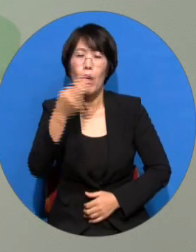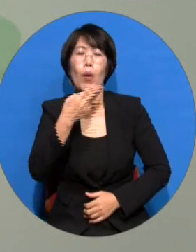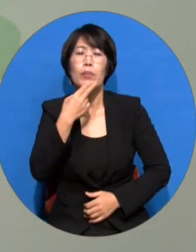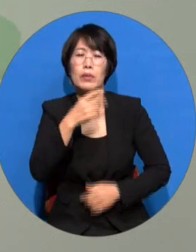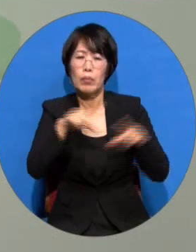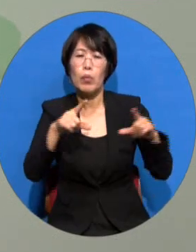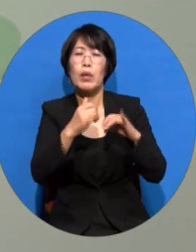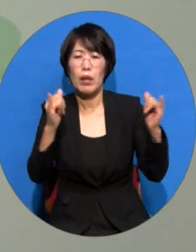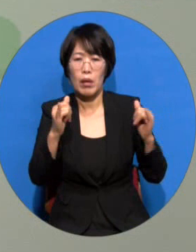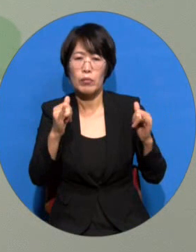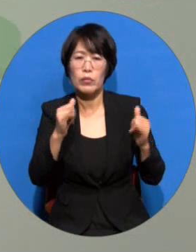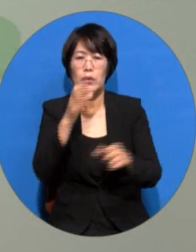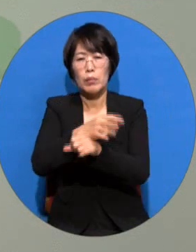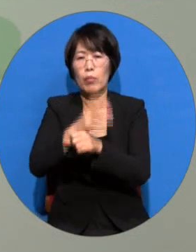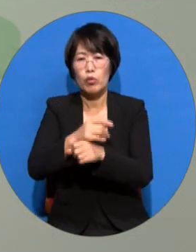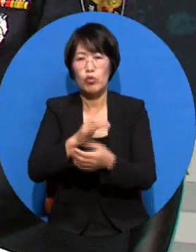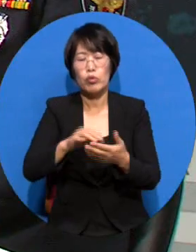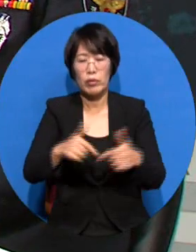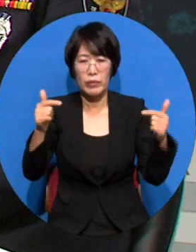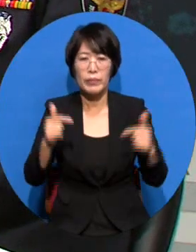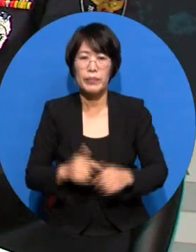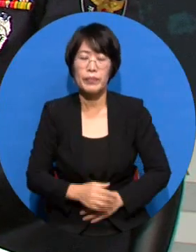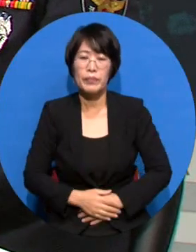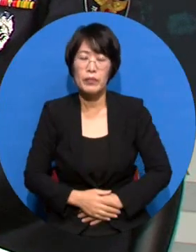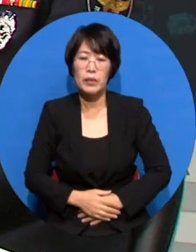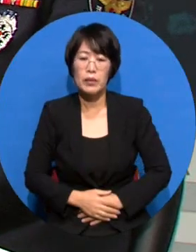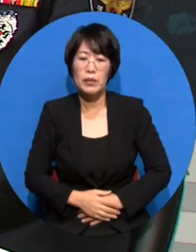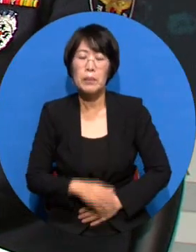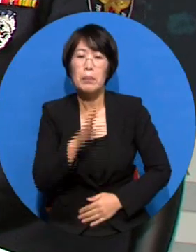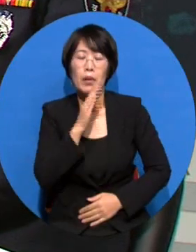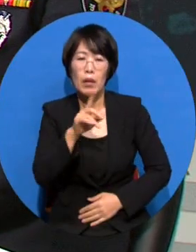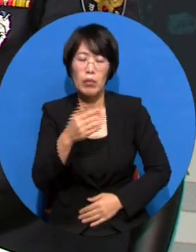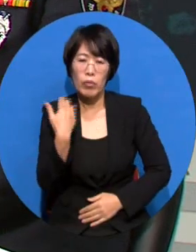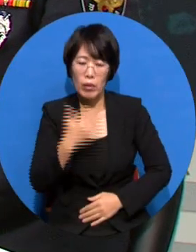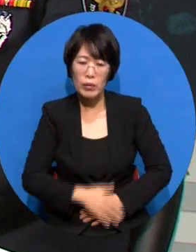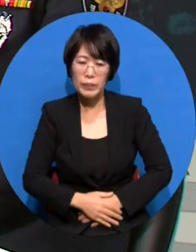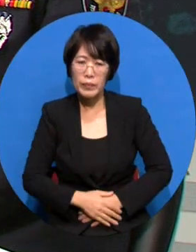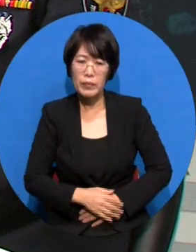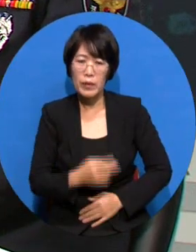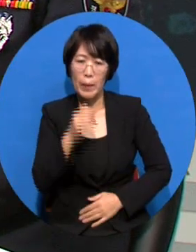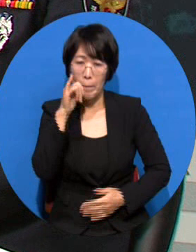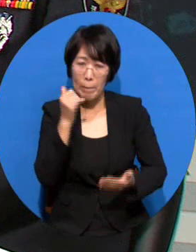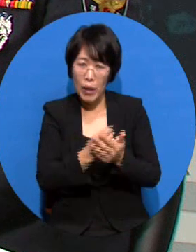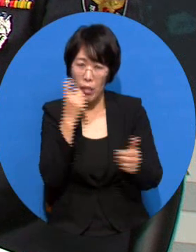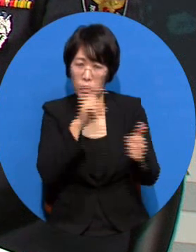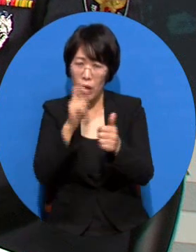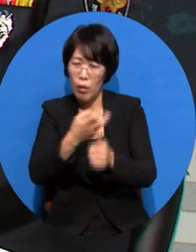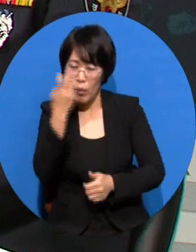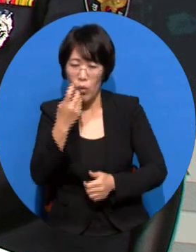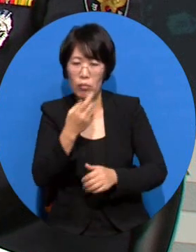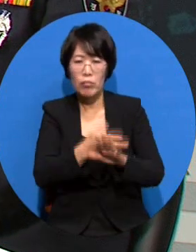계속해서 증가하고 있는 추세입니다 4 그러다 보니까 이 마약 범죄 단속 적발 이게 다른